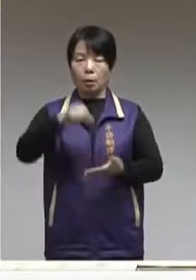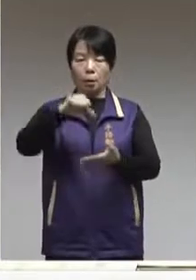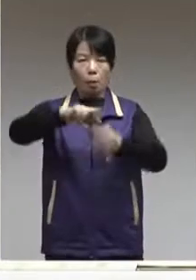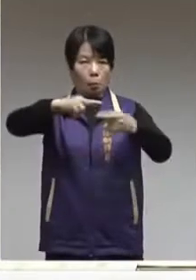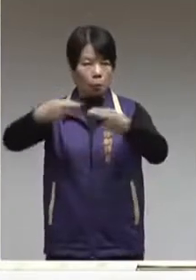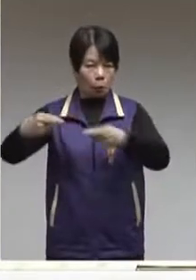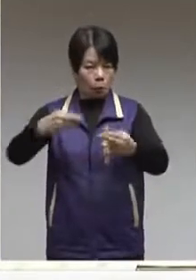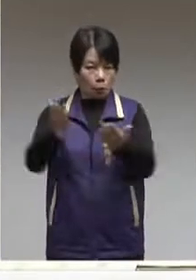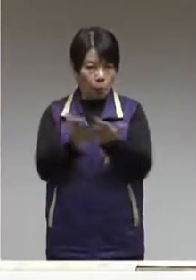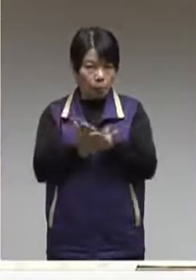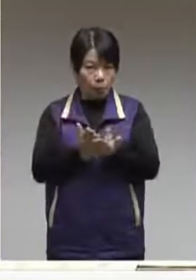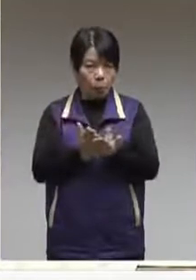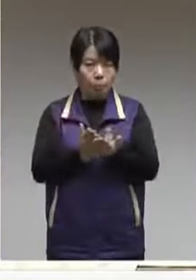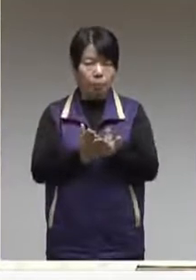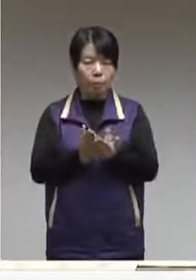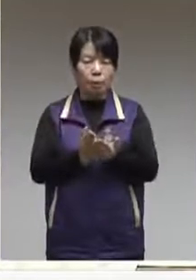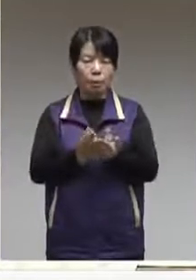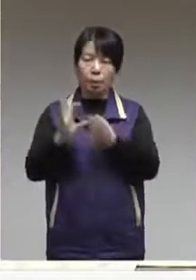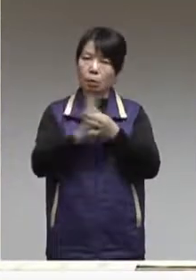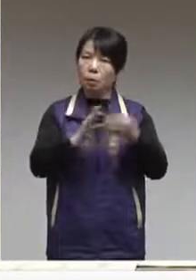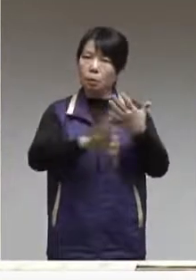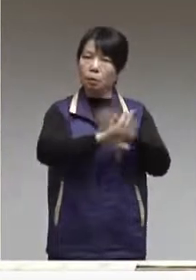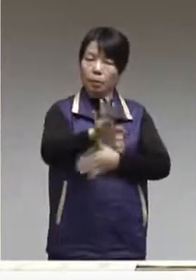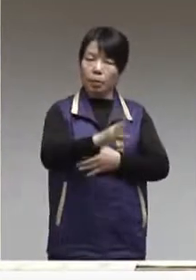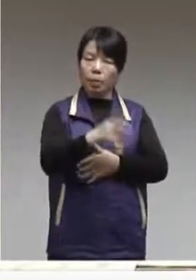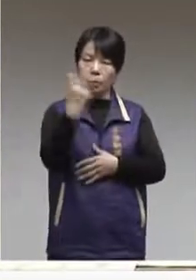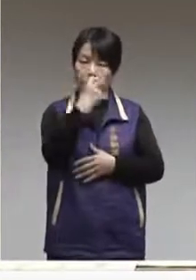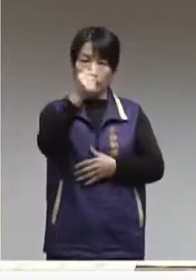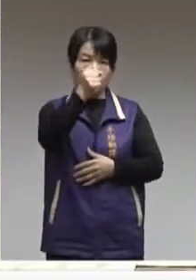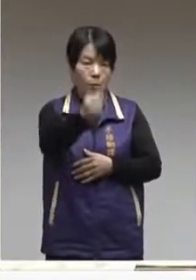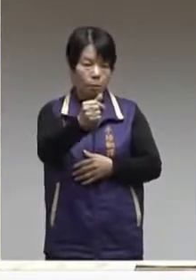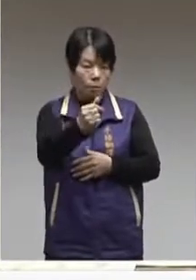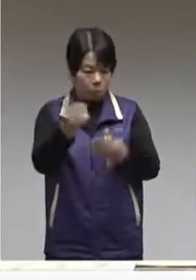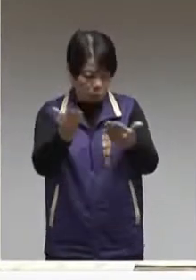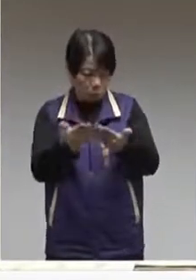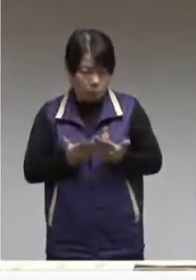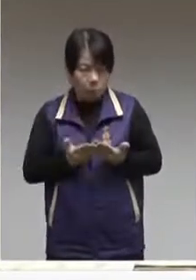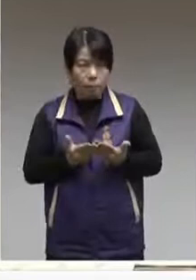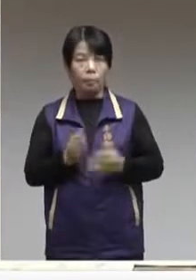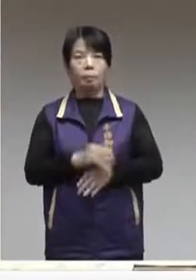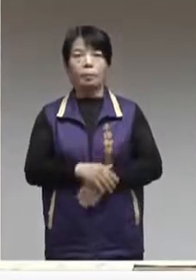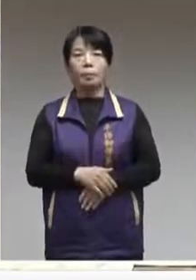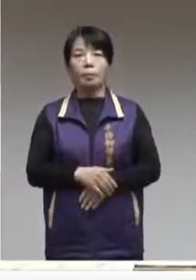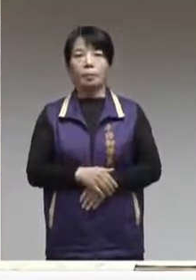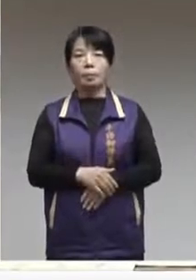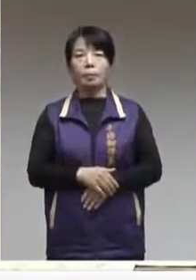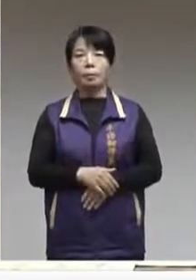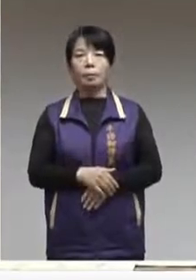对相关其他的确诊个案的电子足迹，好、哦，因为